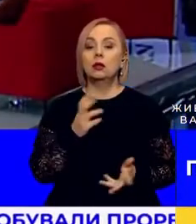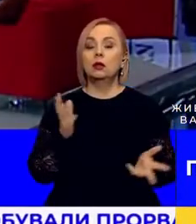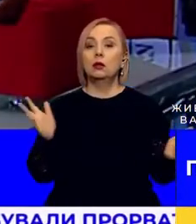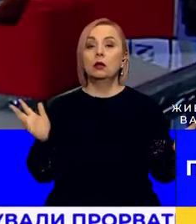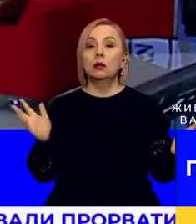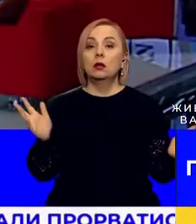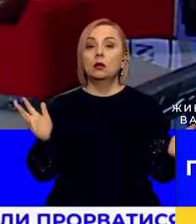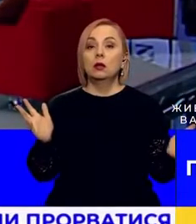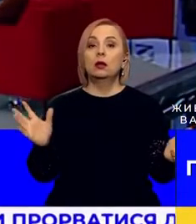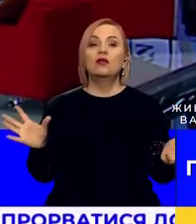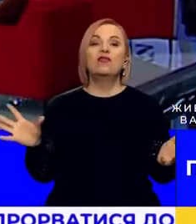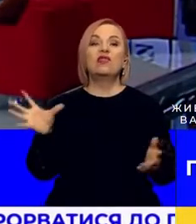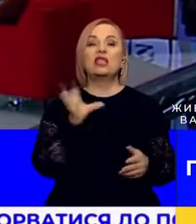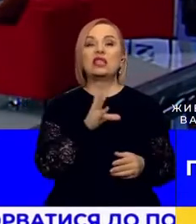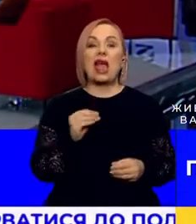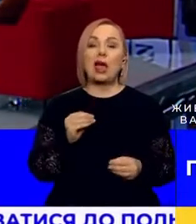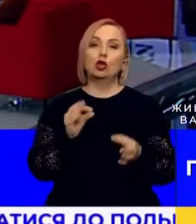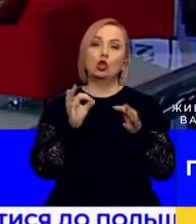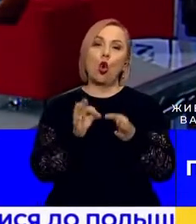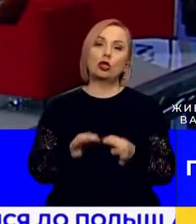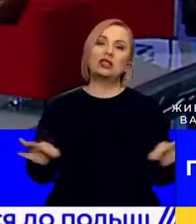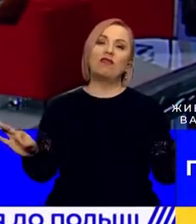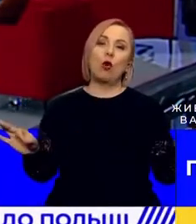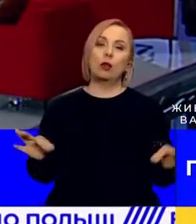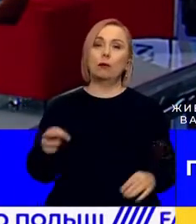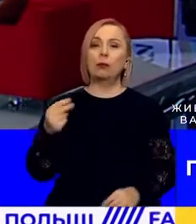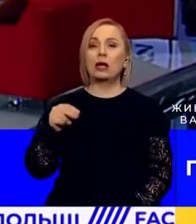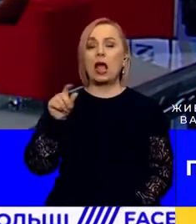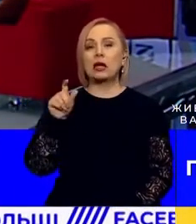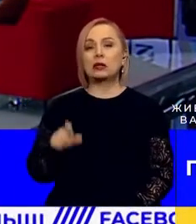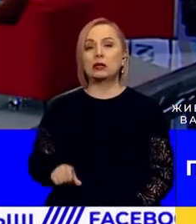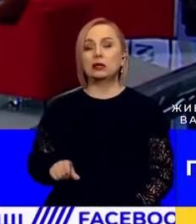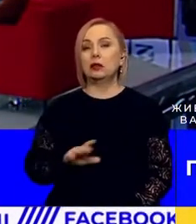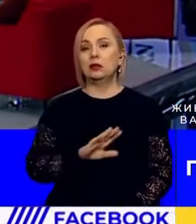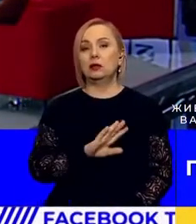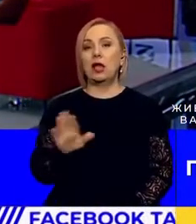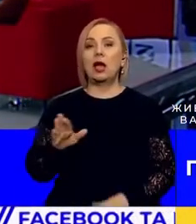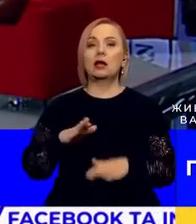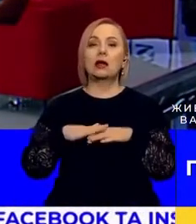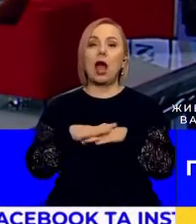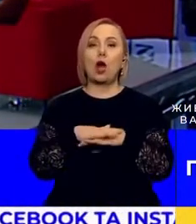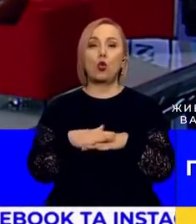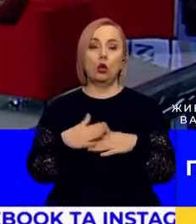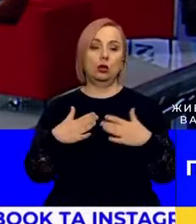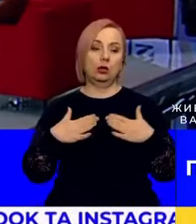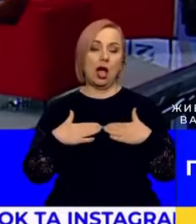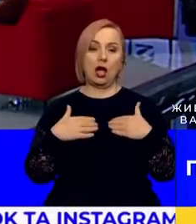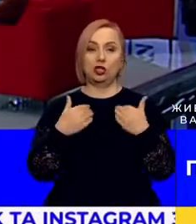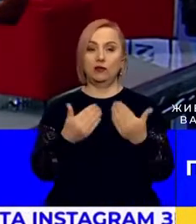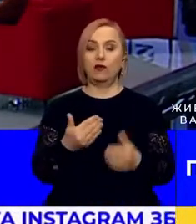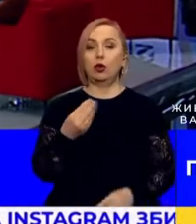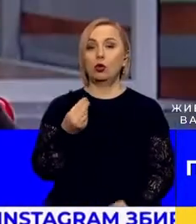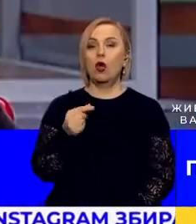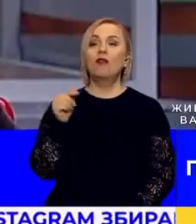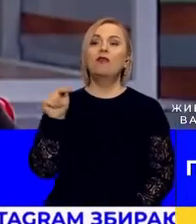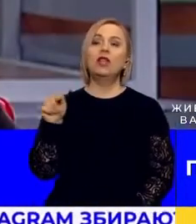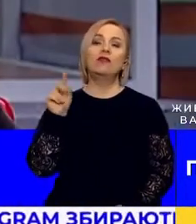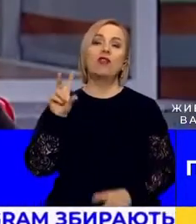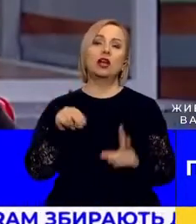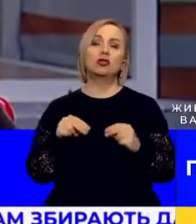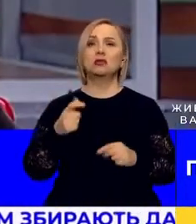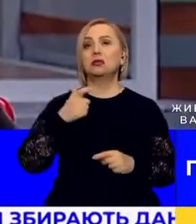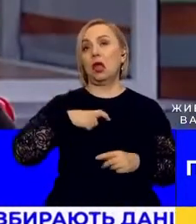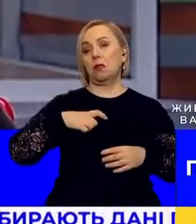глузду, це все дозволеність. Тобто президент не рахує наші з вами гроші, тому що він вважає, що йому все можна, що